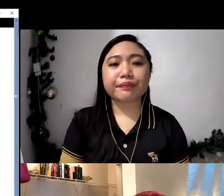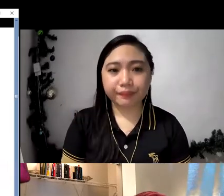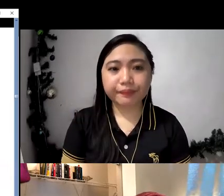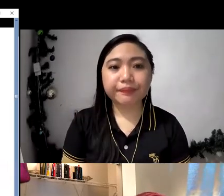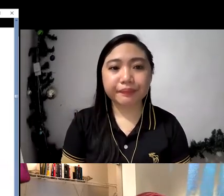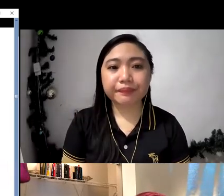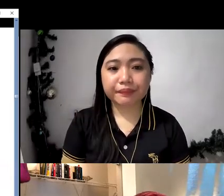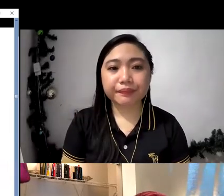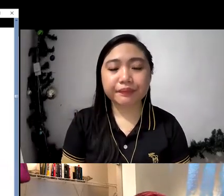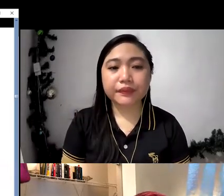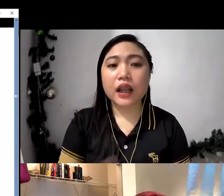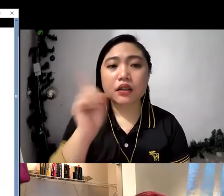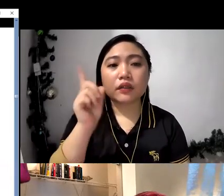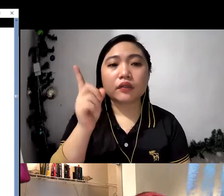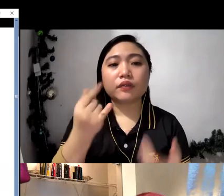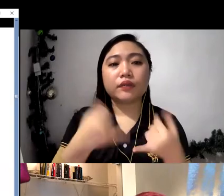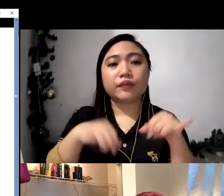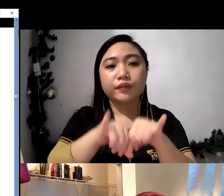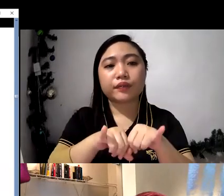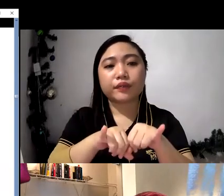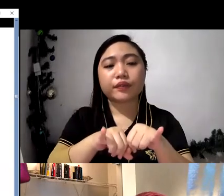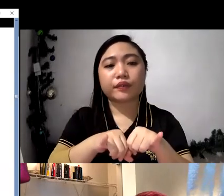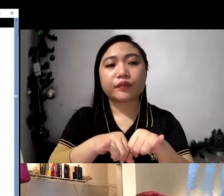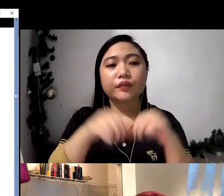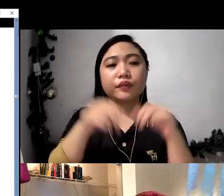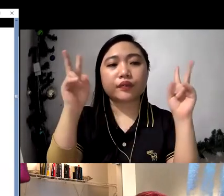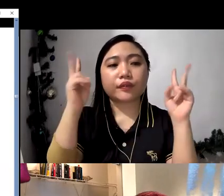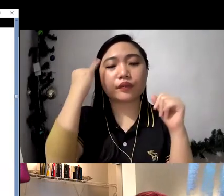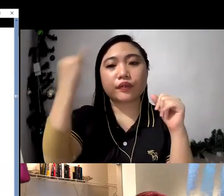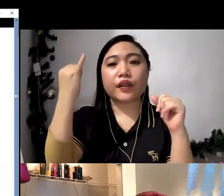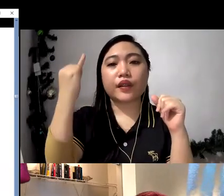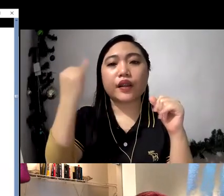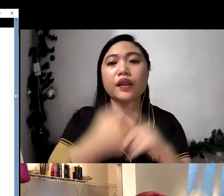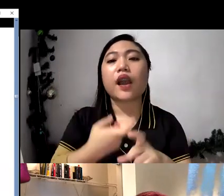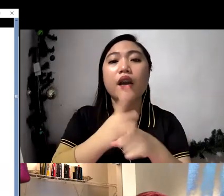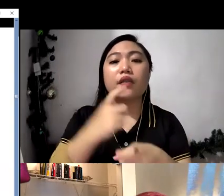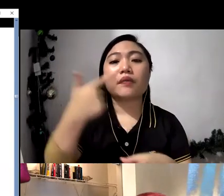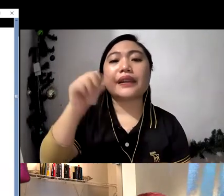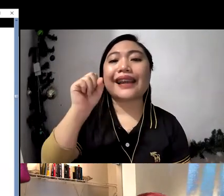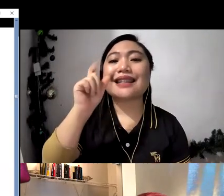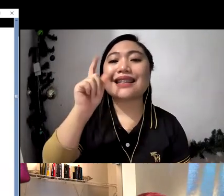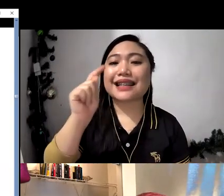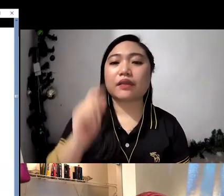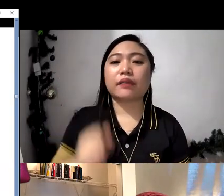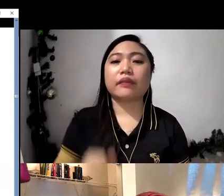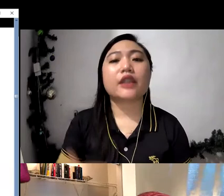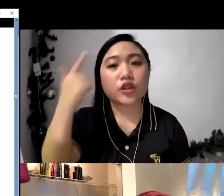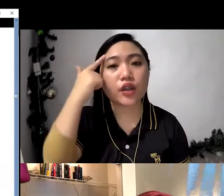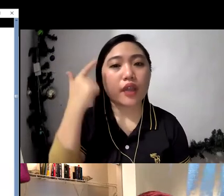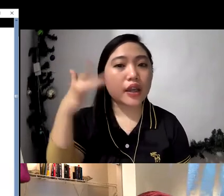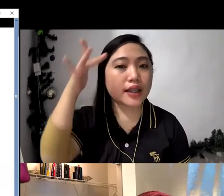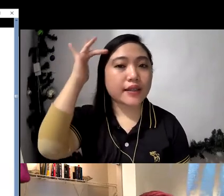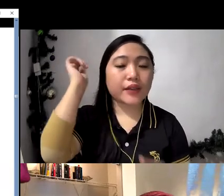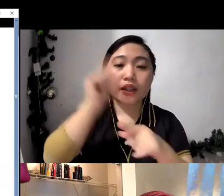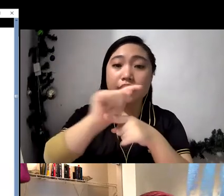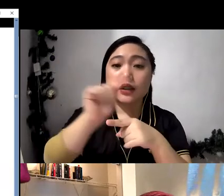yung pinaka-importanting concepts na tinuturo sa inyo kapag po kayo ay nag-gender sensitivity training? Because unfortunately, this